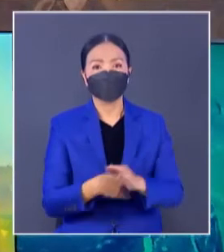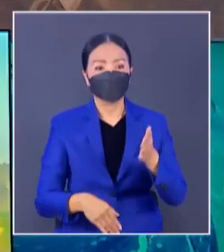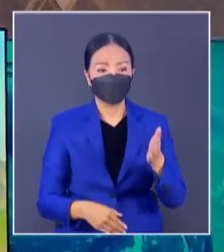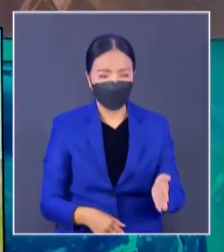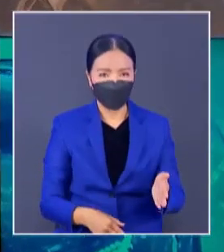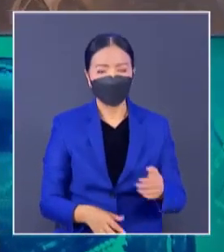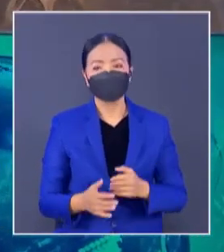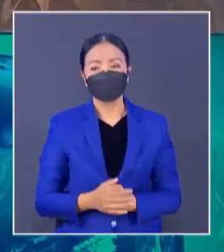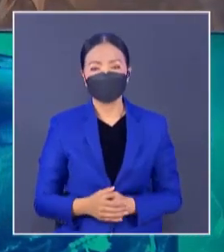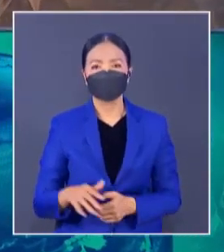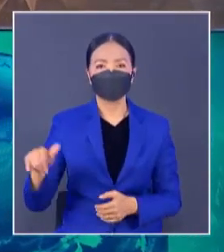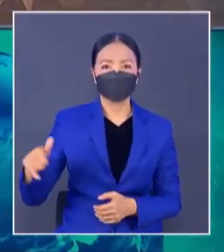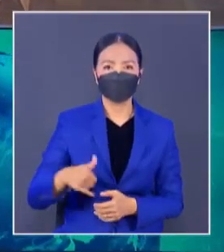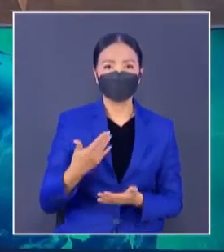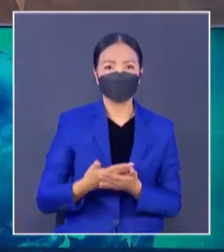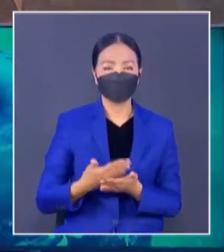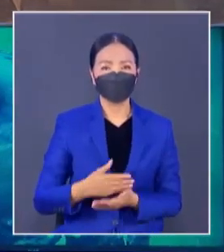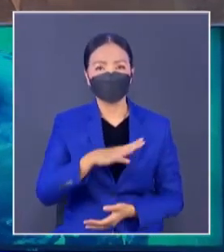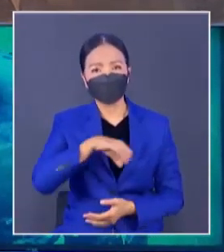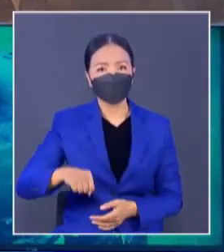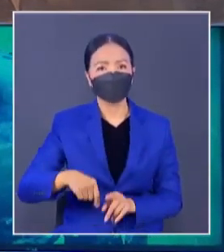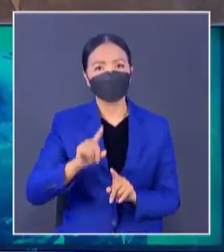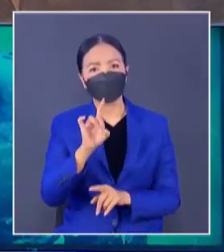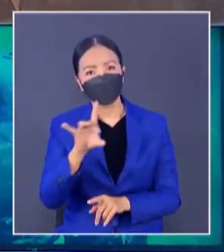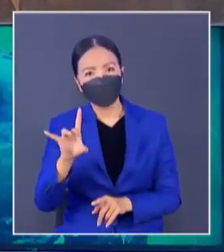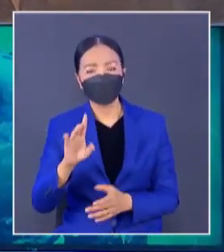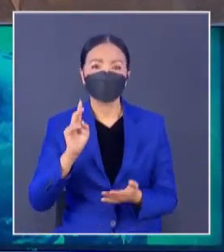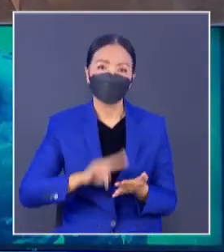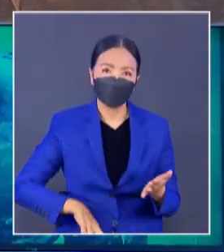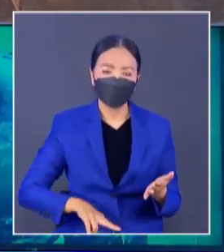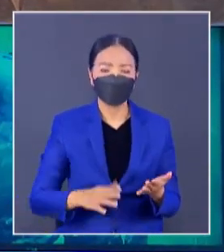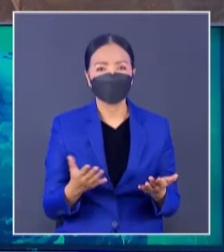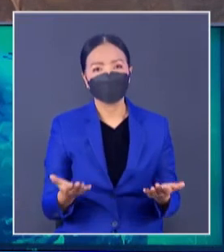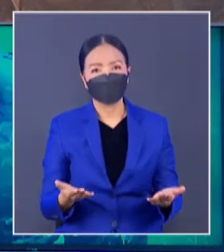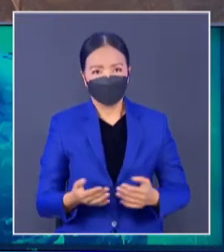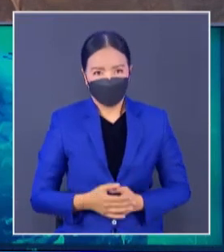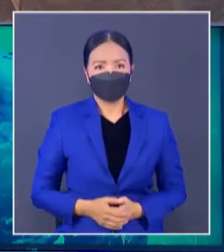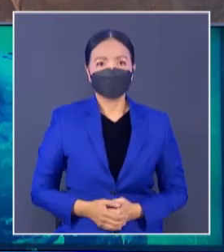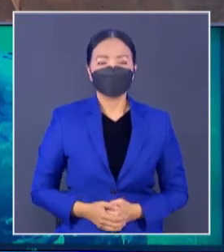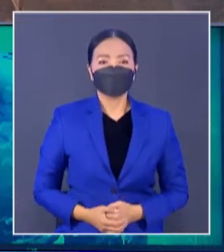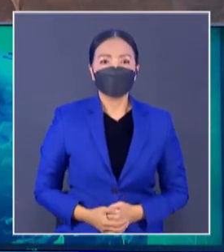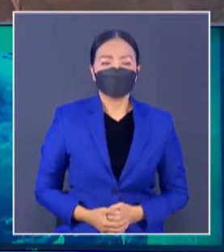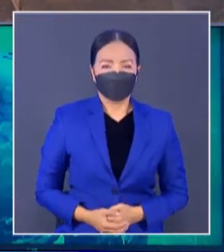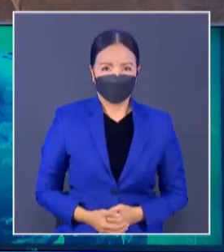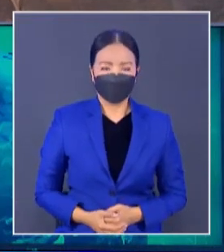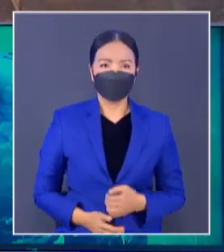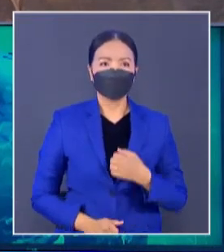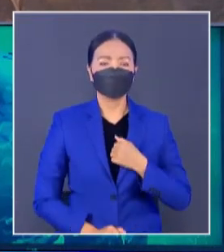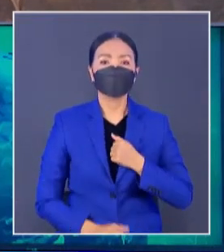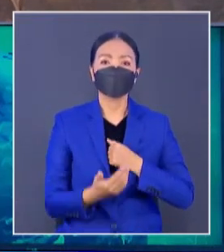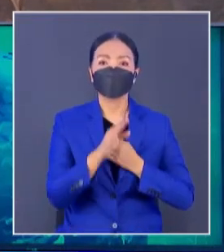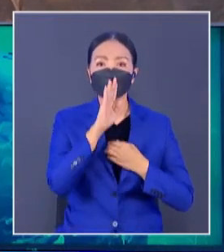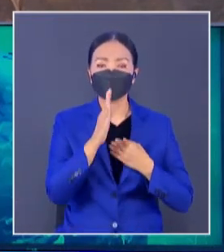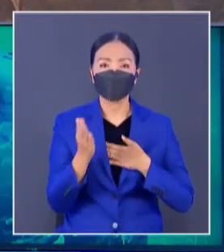คือถ้าคุยกันแบบดีๆแบบรู้เรื่องนะครับว่าตรงนี้ไม่ได้แล้วก็ต้องเสียค่าปรับนะแล้วก็จริงๆนะถ้าเก็บตาม